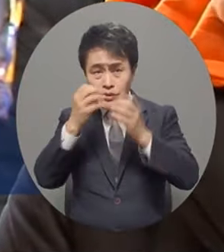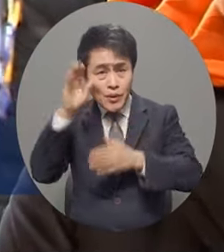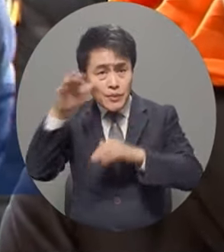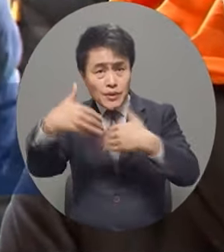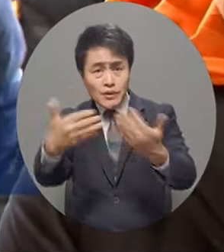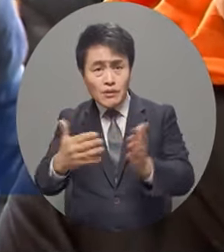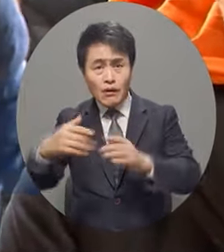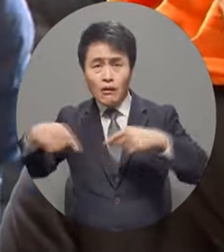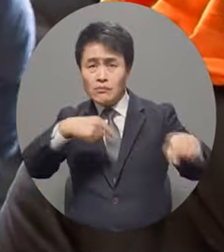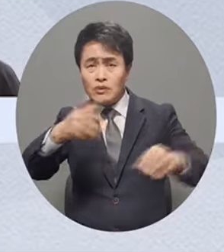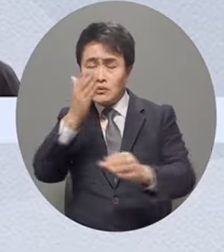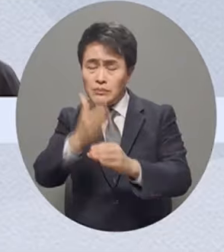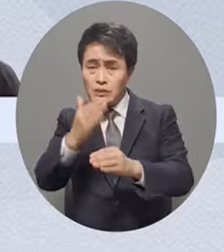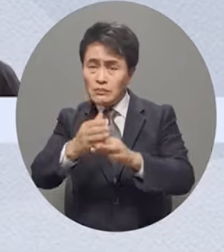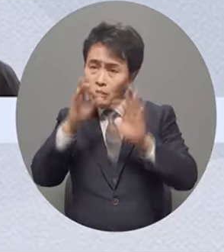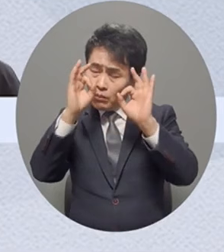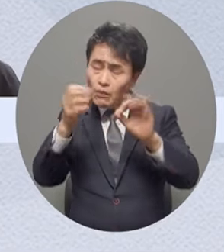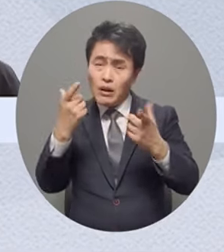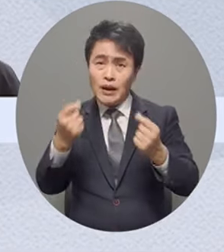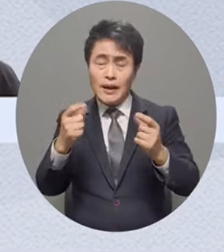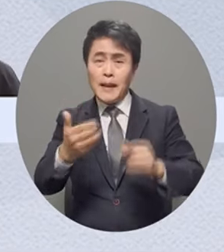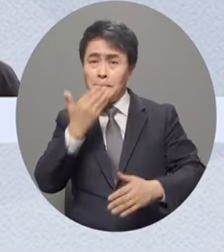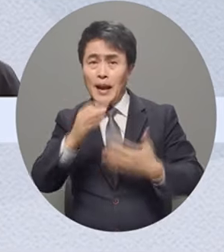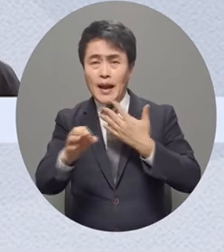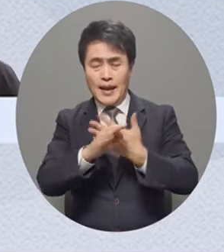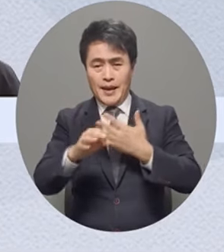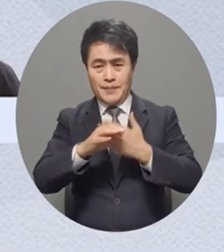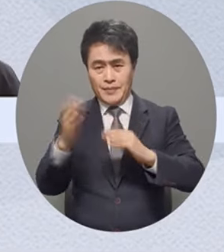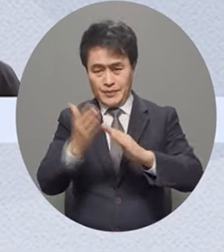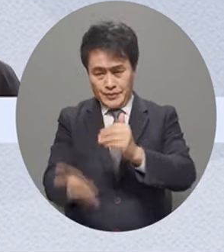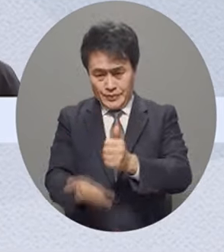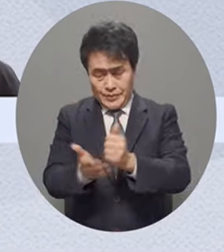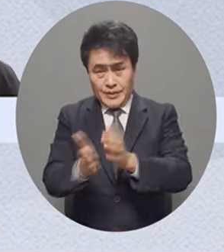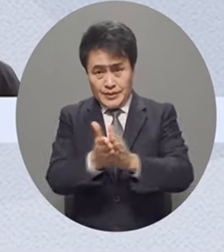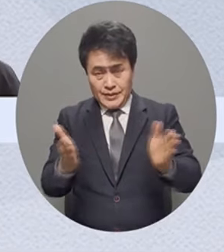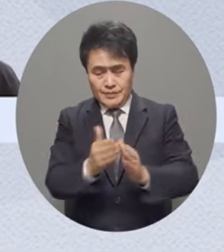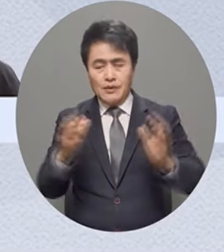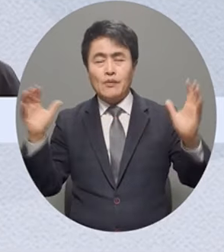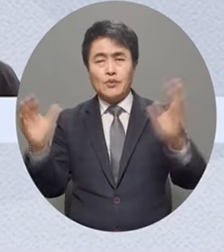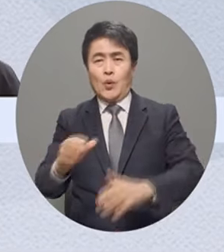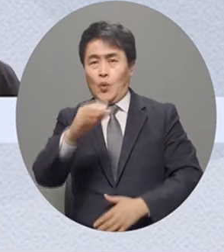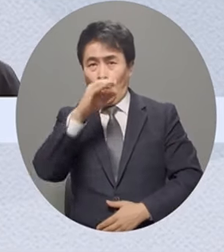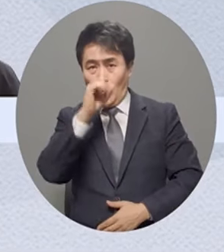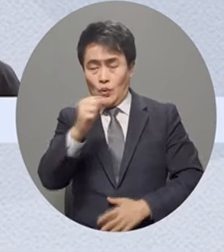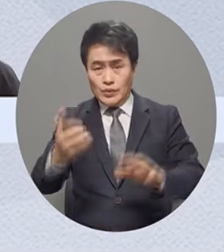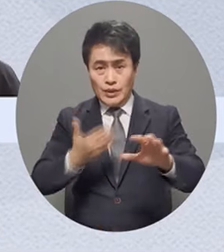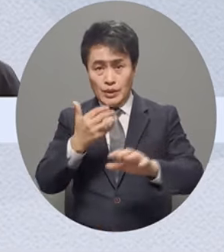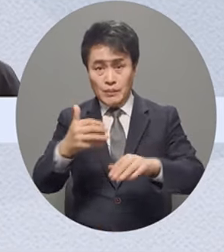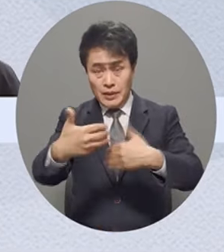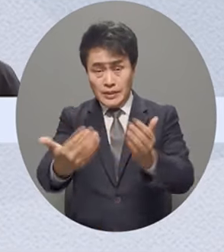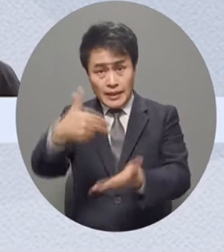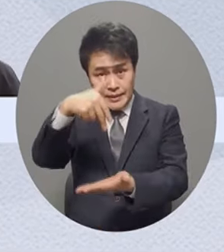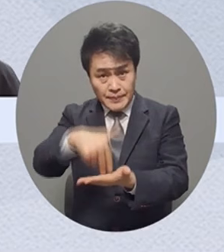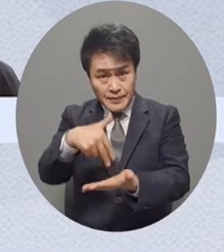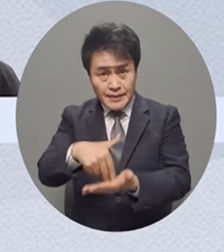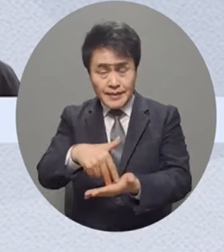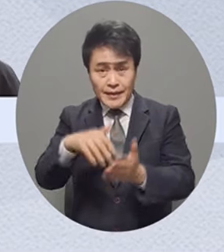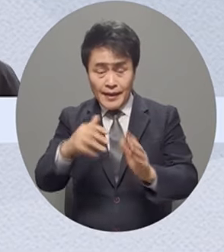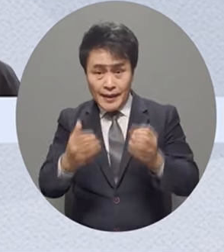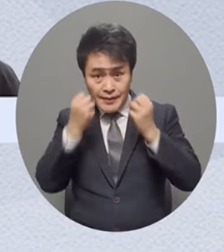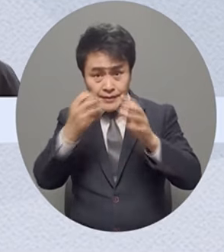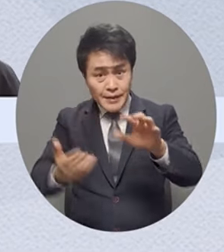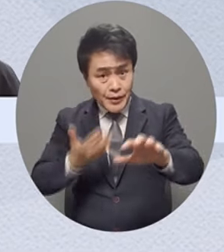바라보신 것이 아니냐. 가급적 각 당이 공천에 돌입하기 전에 통합하는 게 좋다는 개혁미래당 측 입장에도